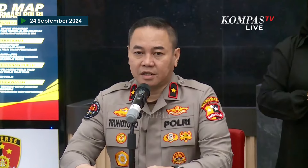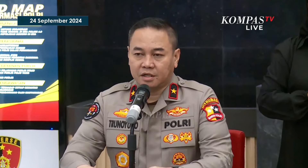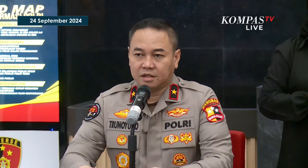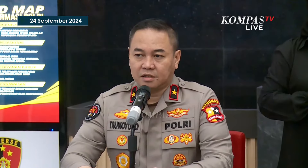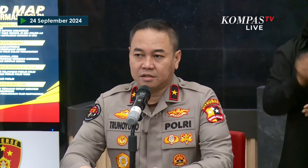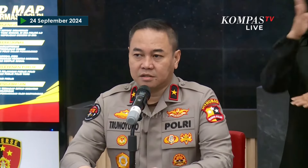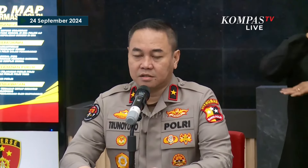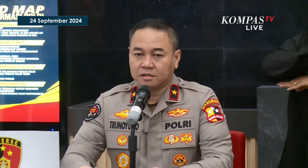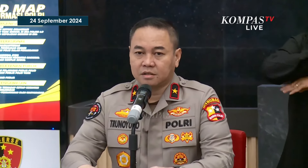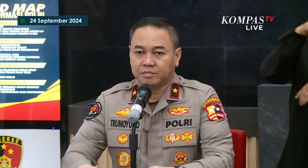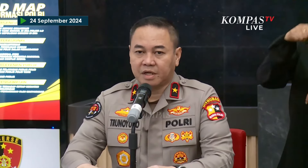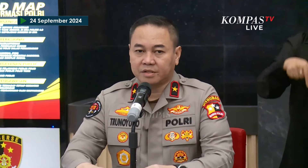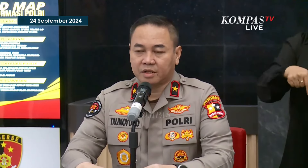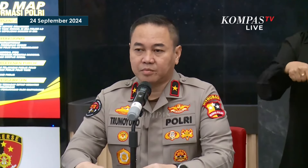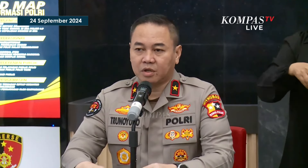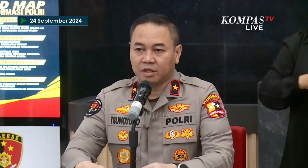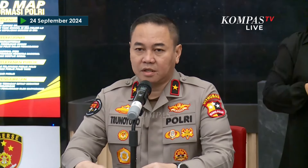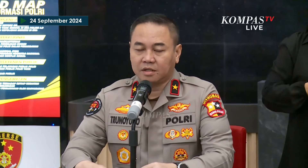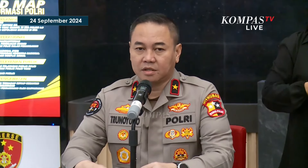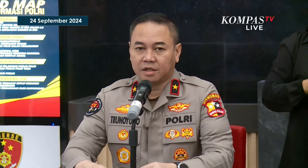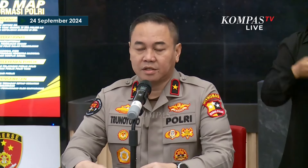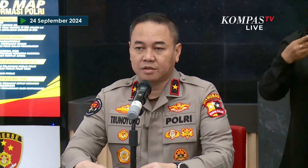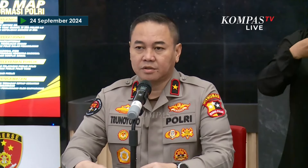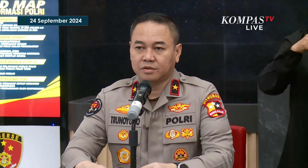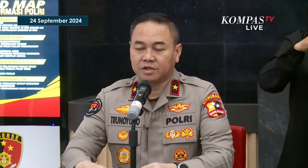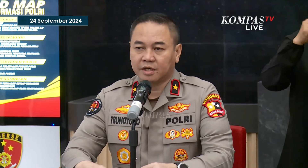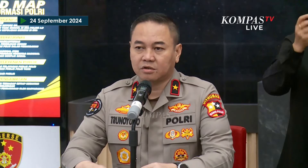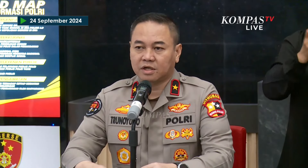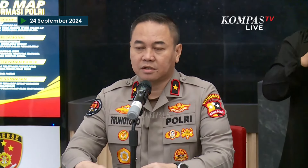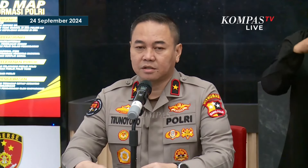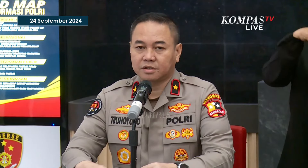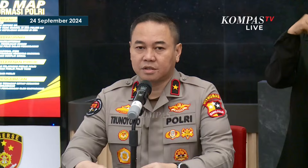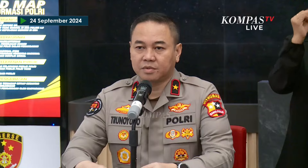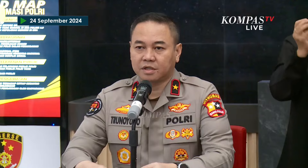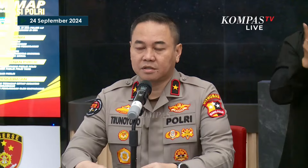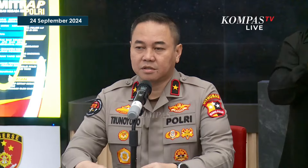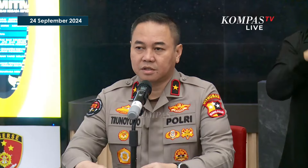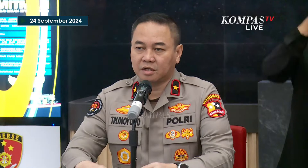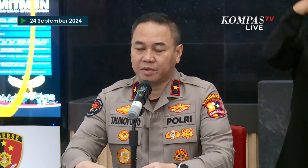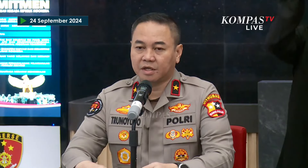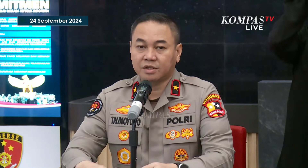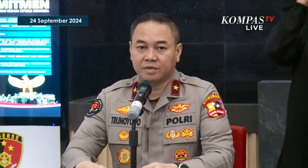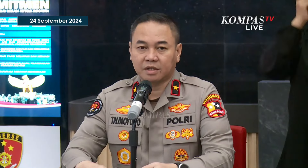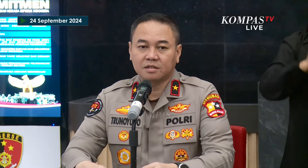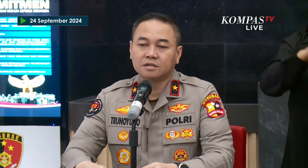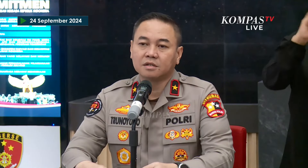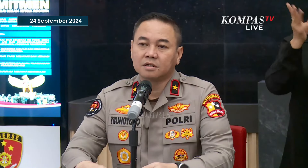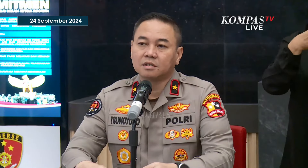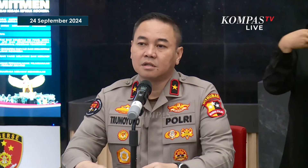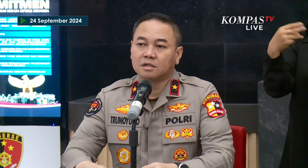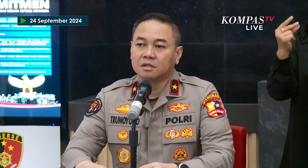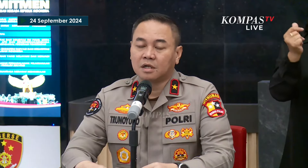pada hari ini Bareskrim Polri, yaitu Direktorat Siber, Tindak Pidana